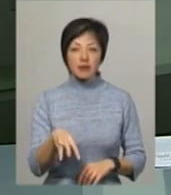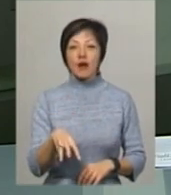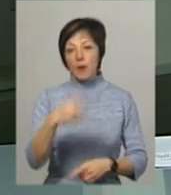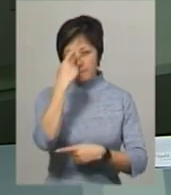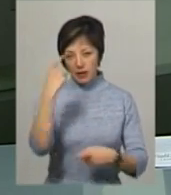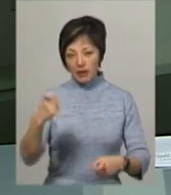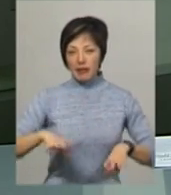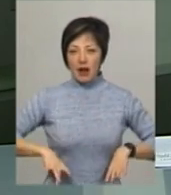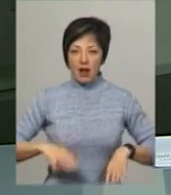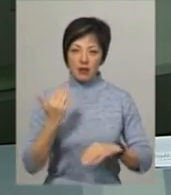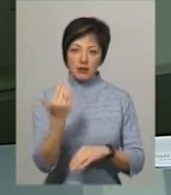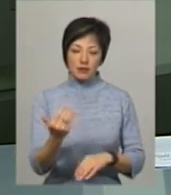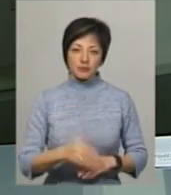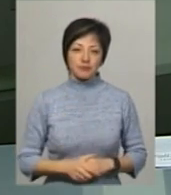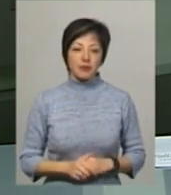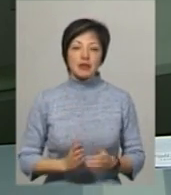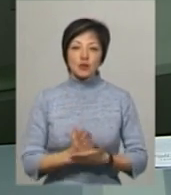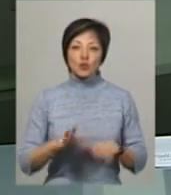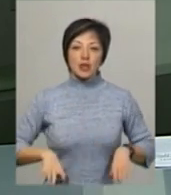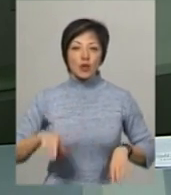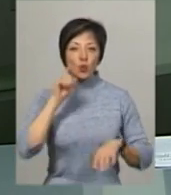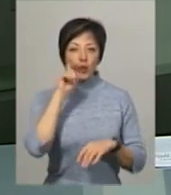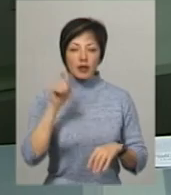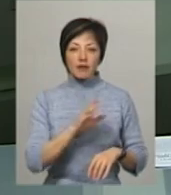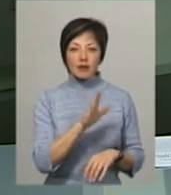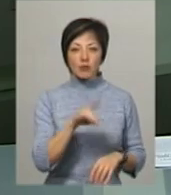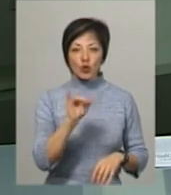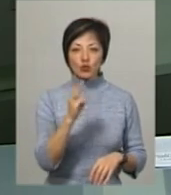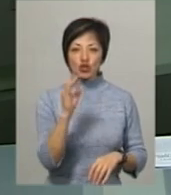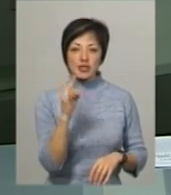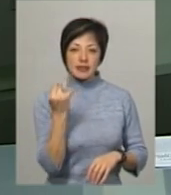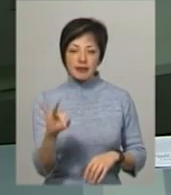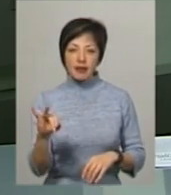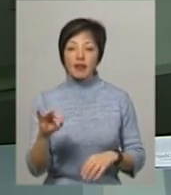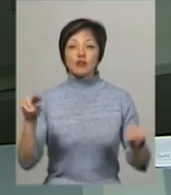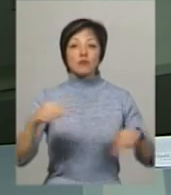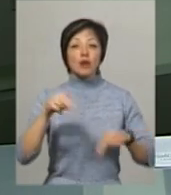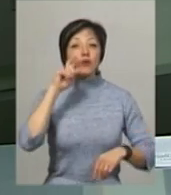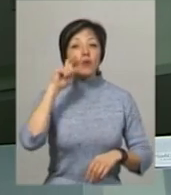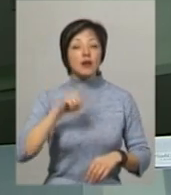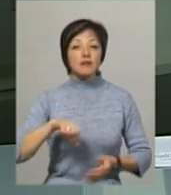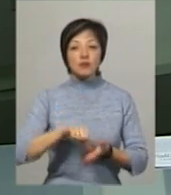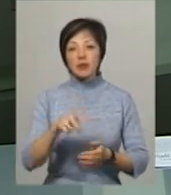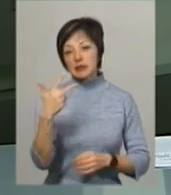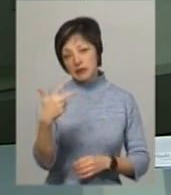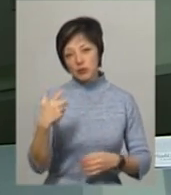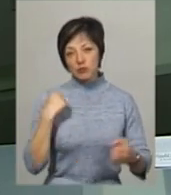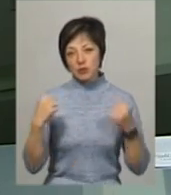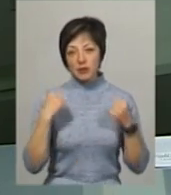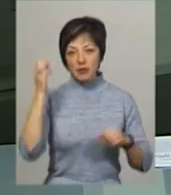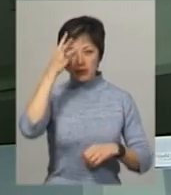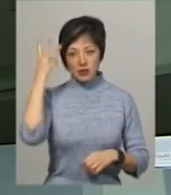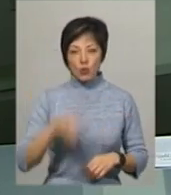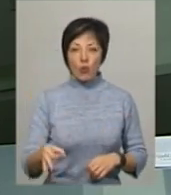Повідомляє наставник Марини Бех-Романчук, заслужений тренер України Вадим Крушинський. На чемпіонаті України виступали троє спортсменів